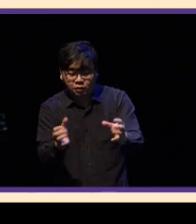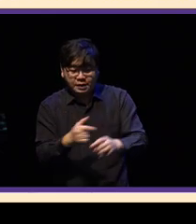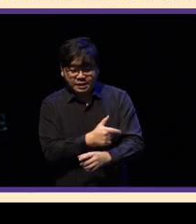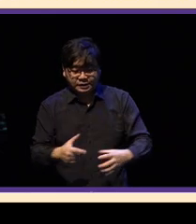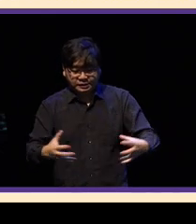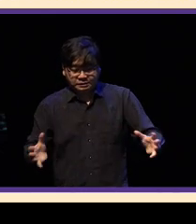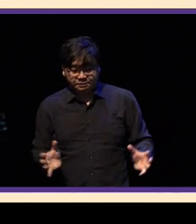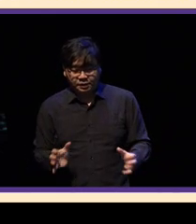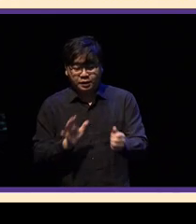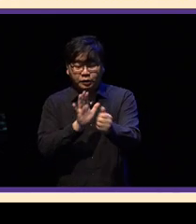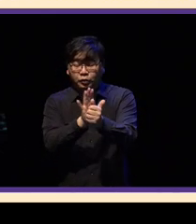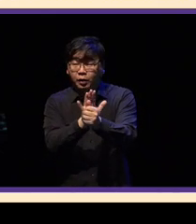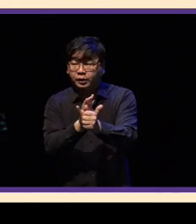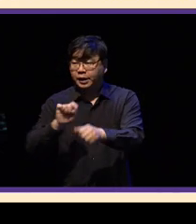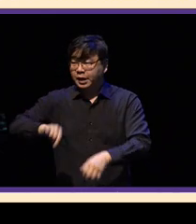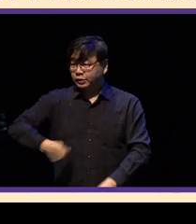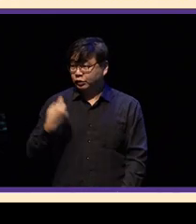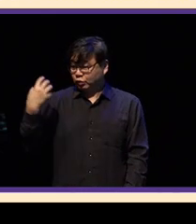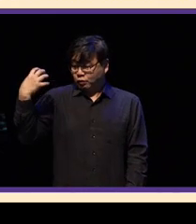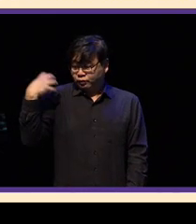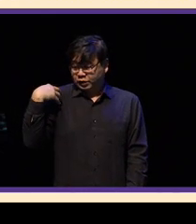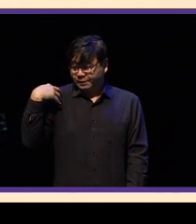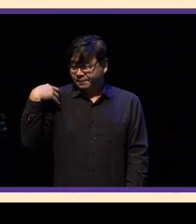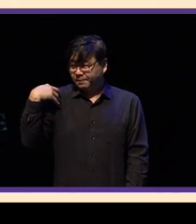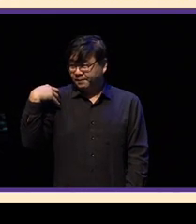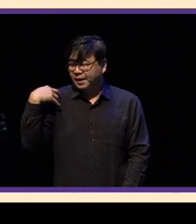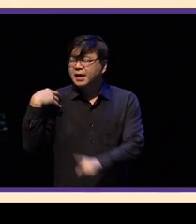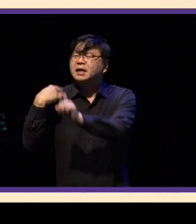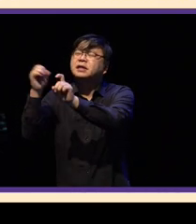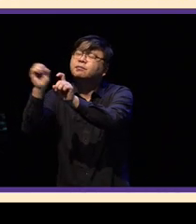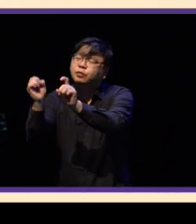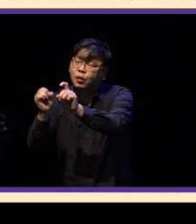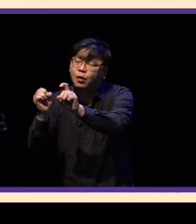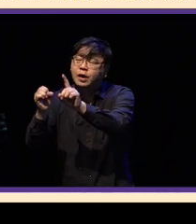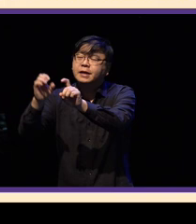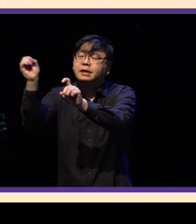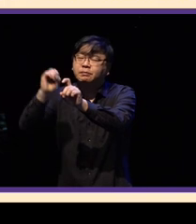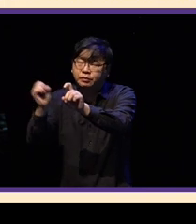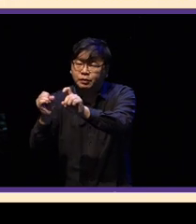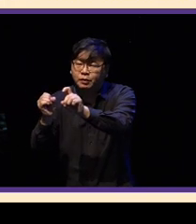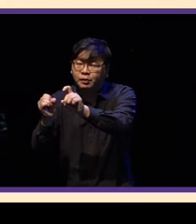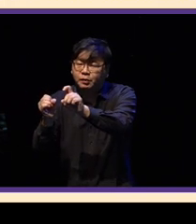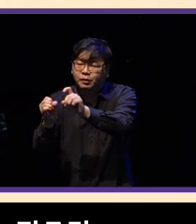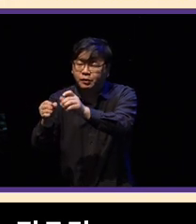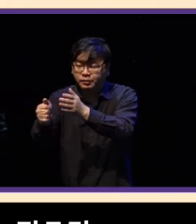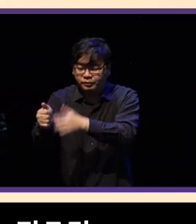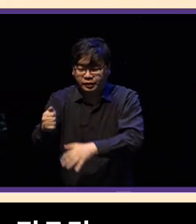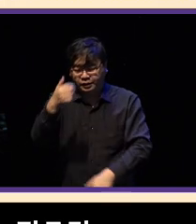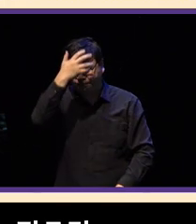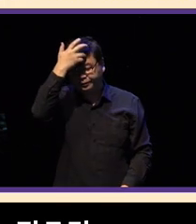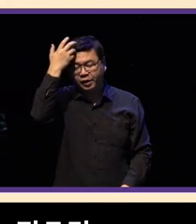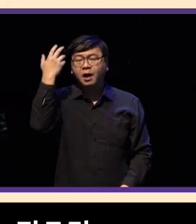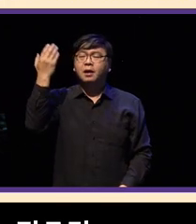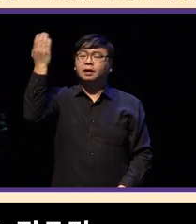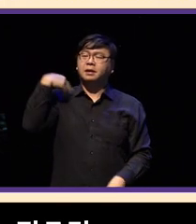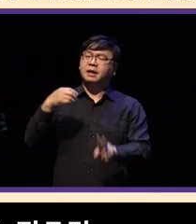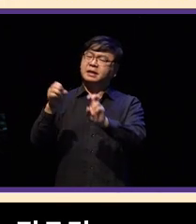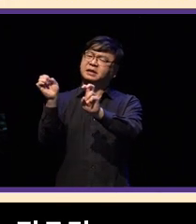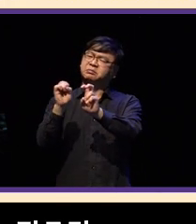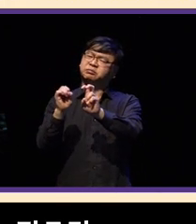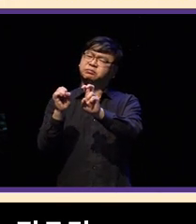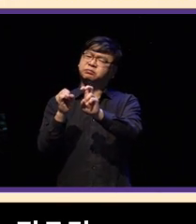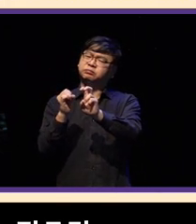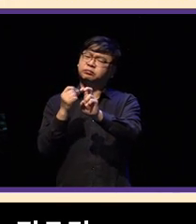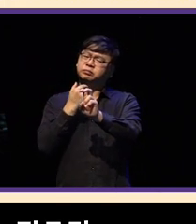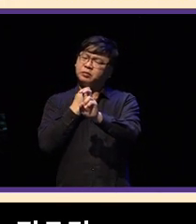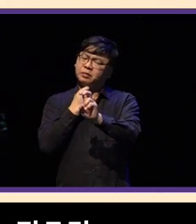있고, 자부담은 최대한 저희가 노력해서 한 10% 정도만 유지하도록 했습니다. 애초에 한 20%까지